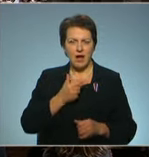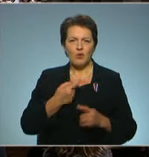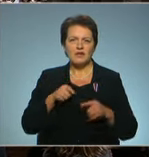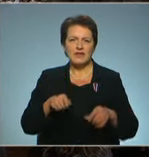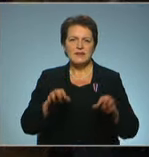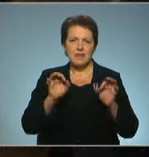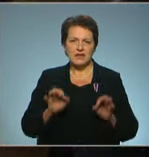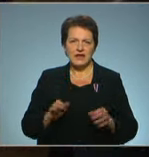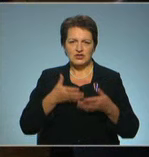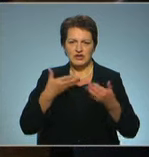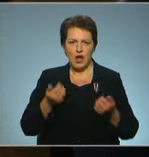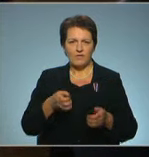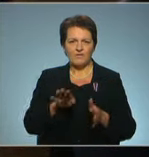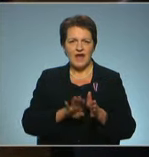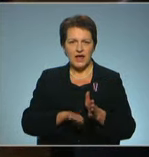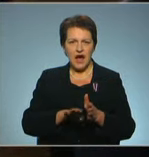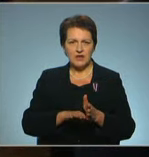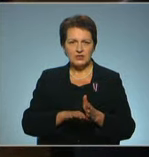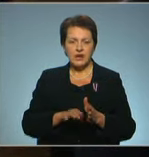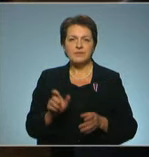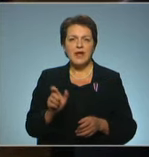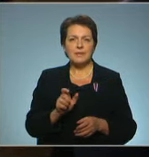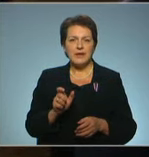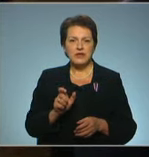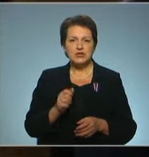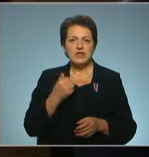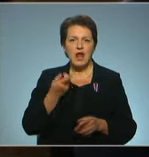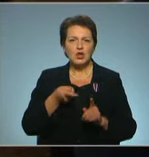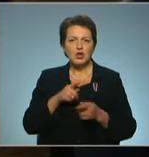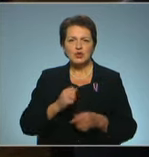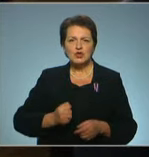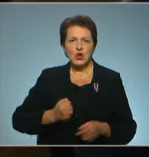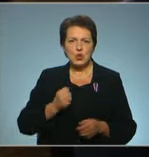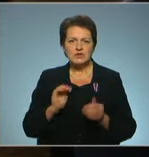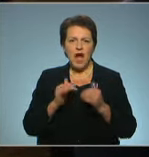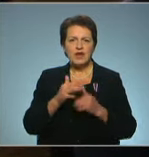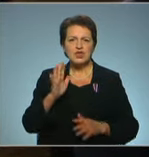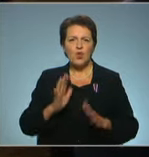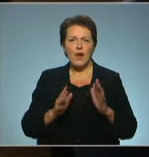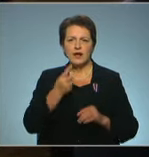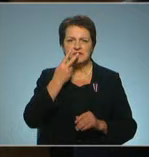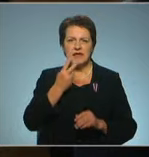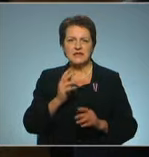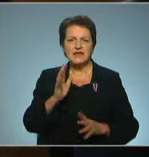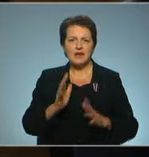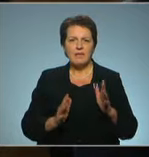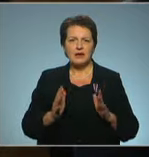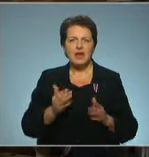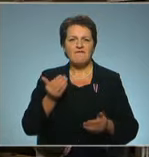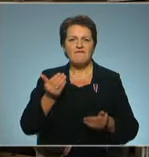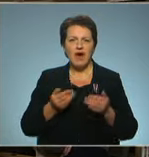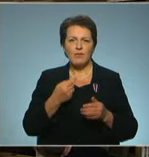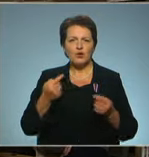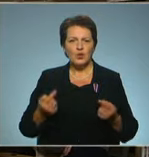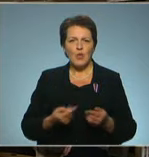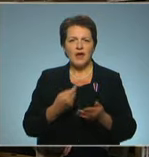vienkārši. Brīžos, kad kļūst grūti aiz kokiem saskatīt mežu, varbūt noder